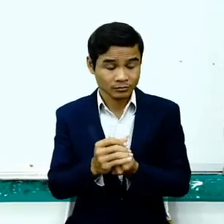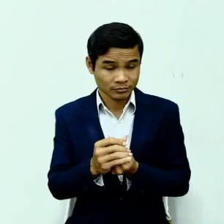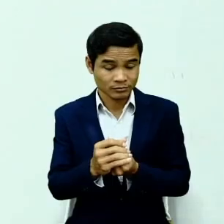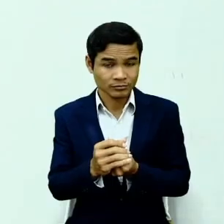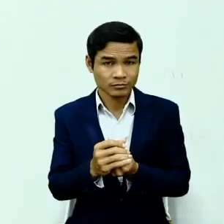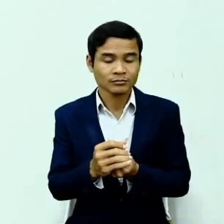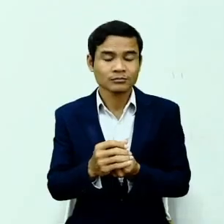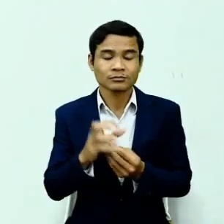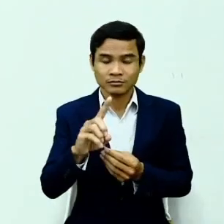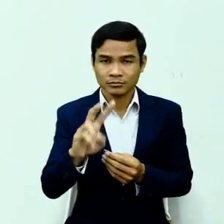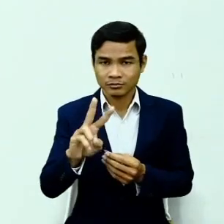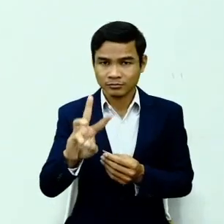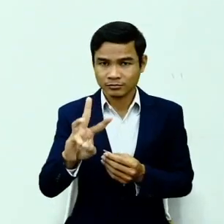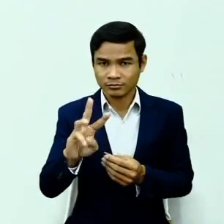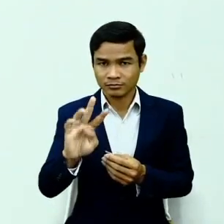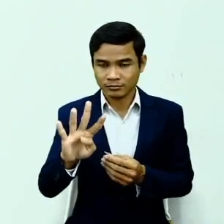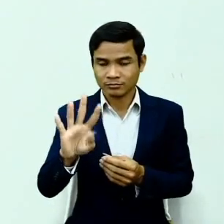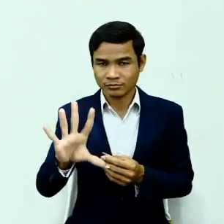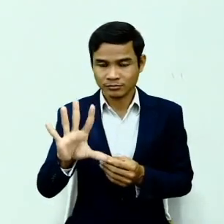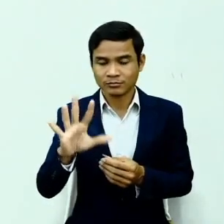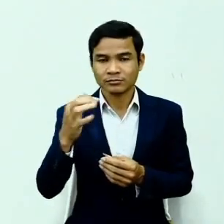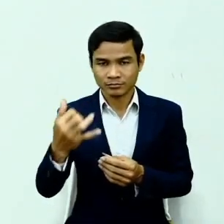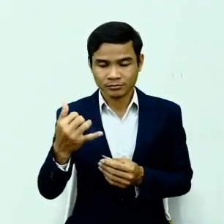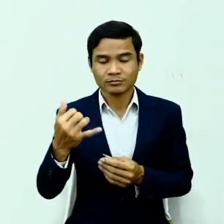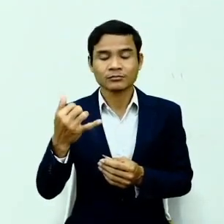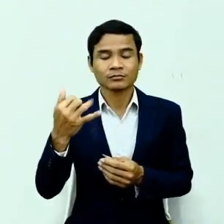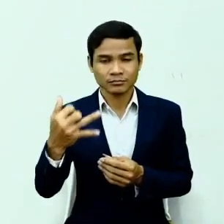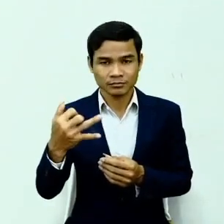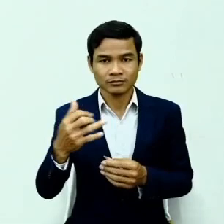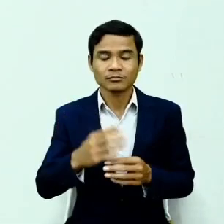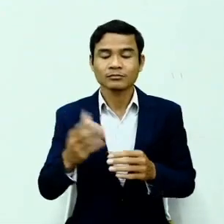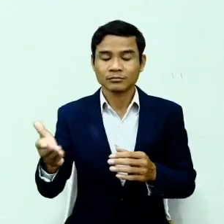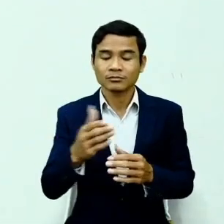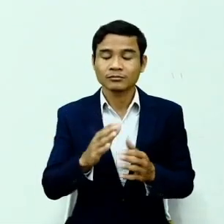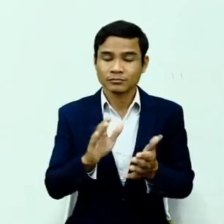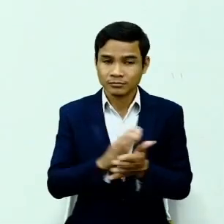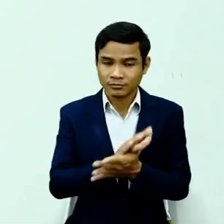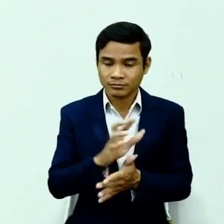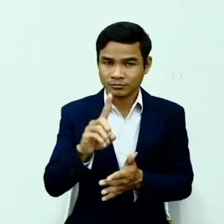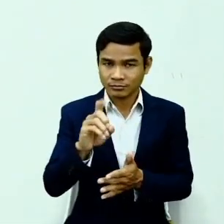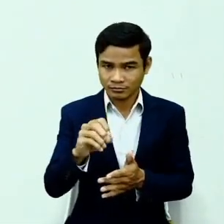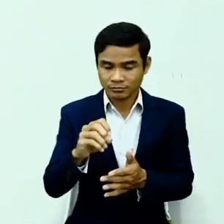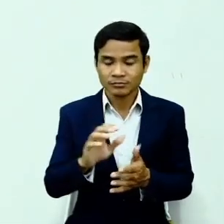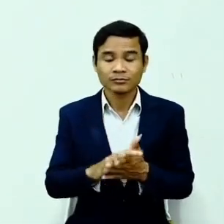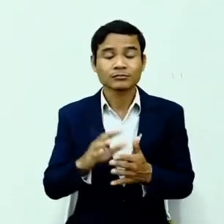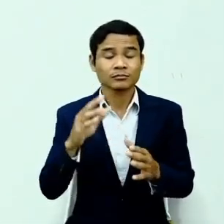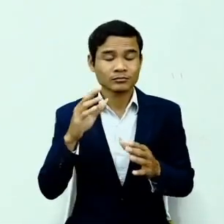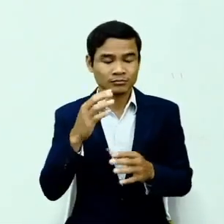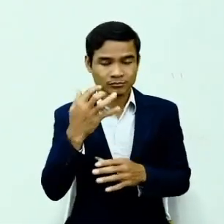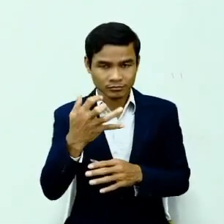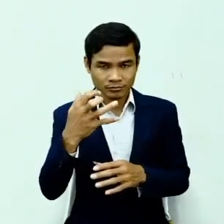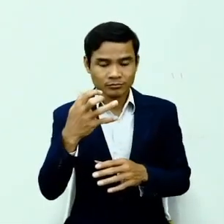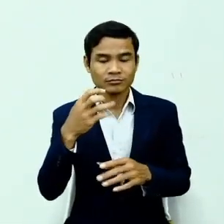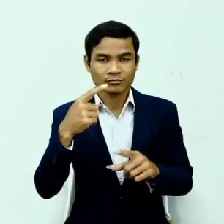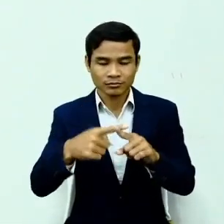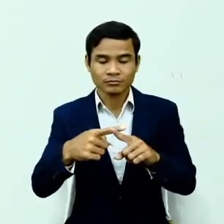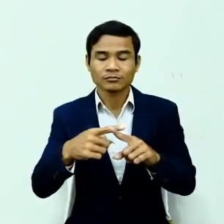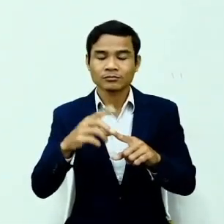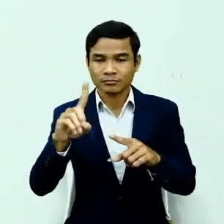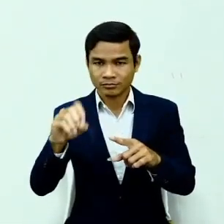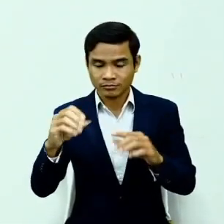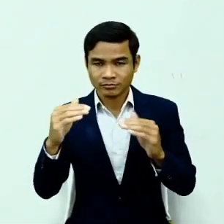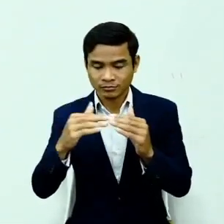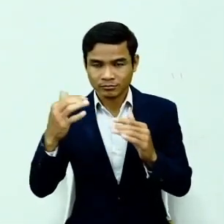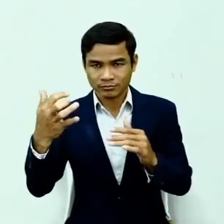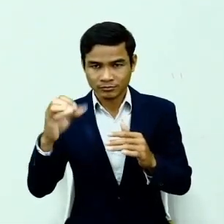Chà mỗi pi bảy bốn trăm trăm mỗi trăm pi chẳng trăm pi đáp cái mà đang chết chết sập nè con nè chà con